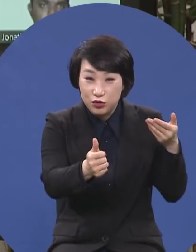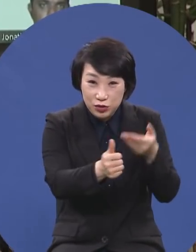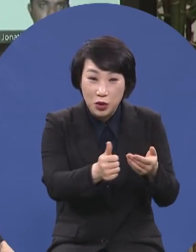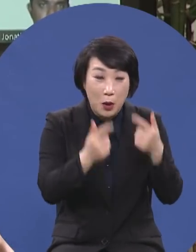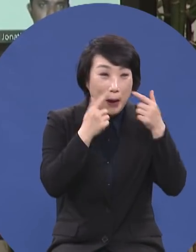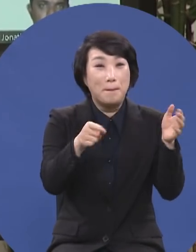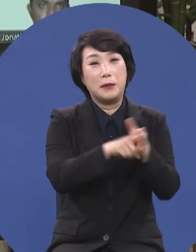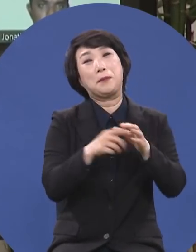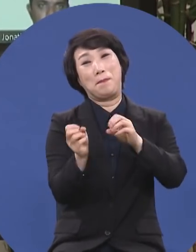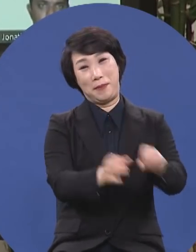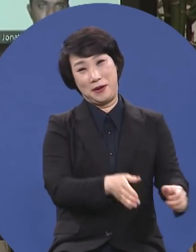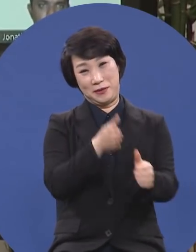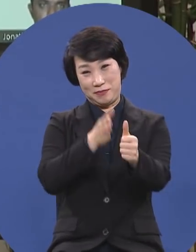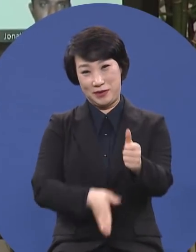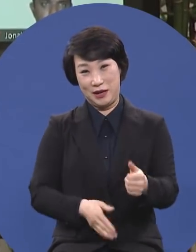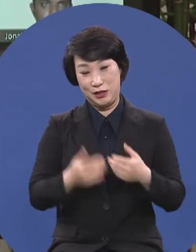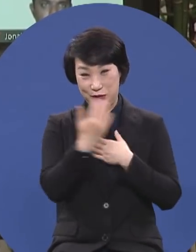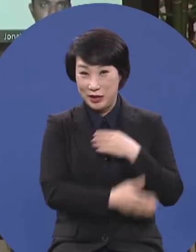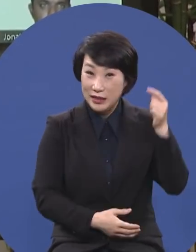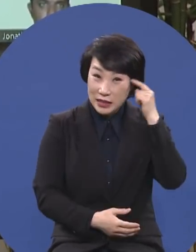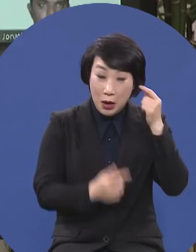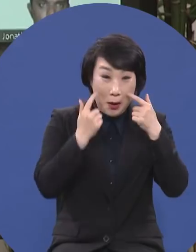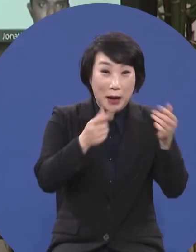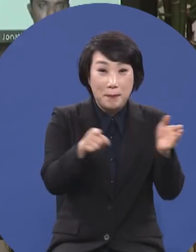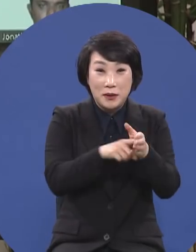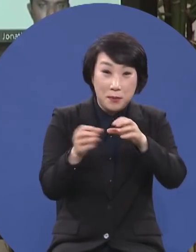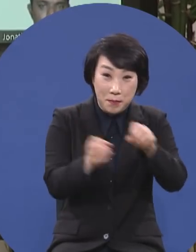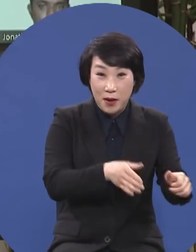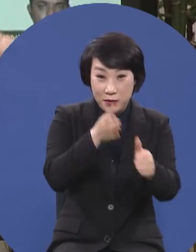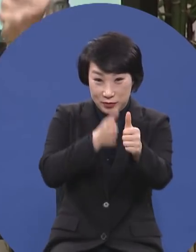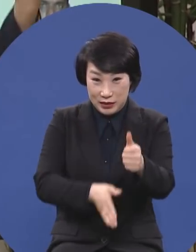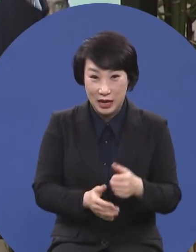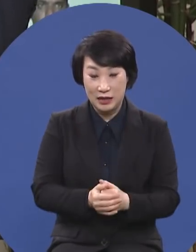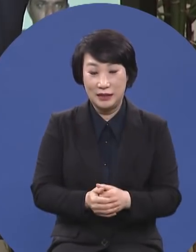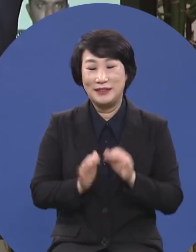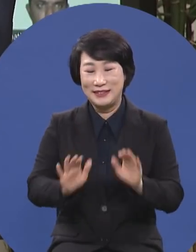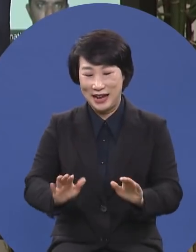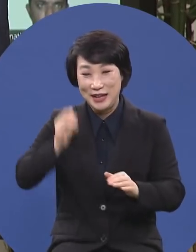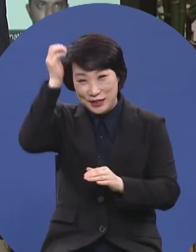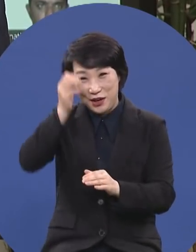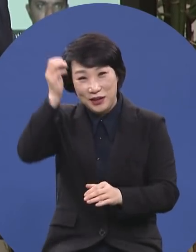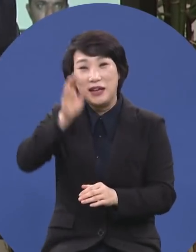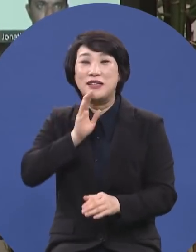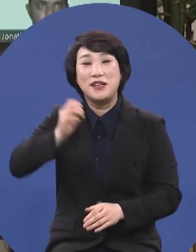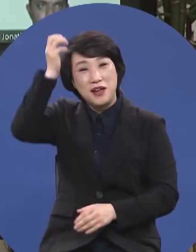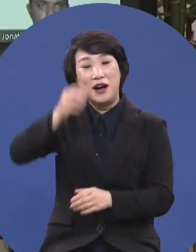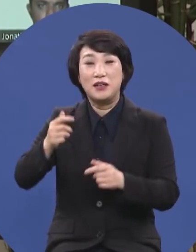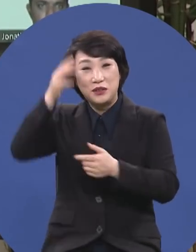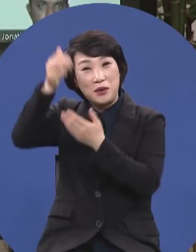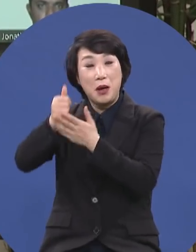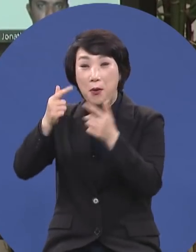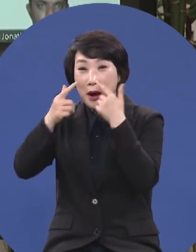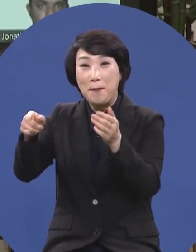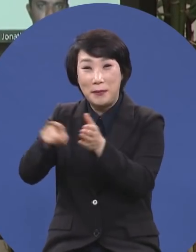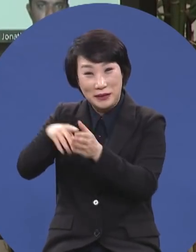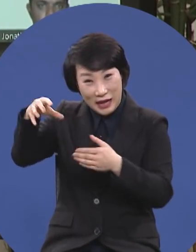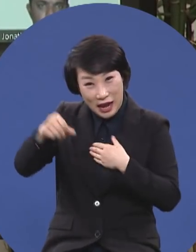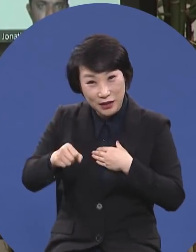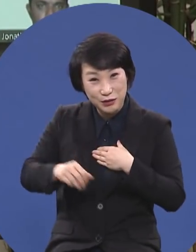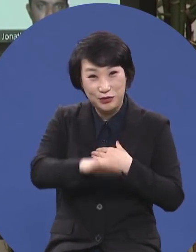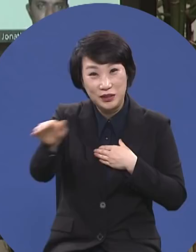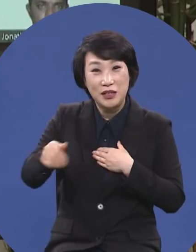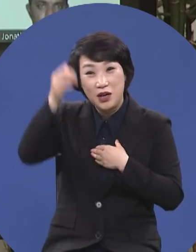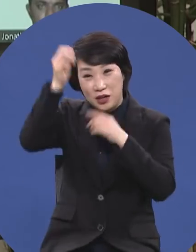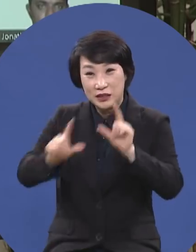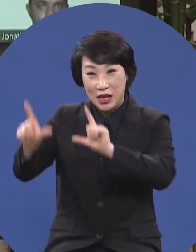확신을 버려라. 육신의 생각의 확신을 버려라. 영적인 신령한 성령의 확신으로 영적